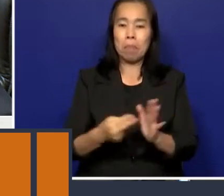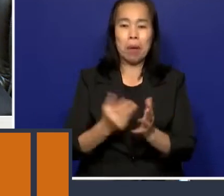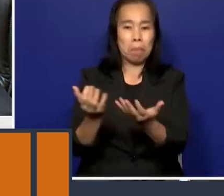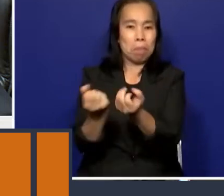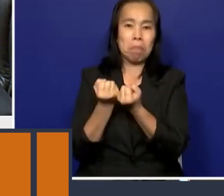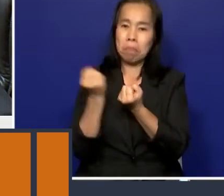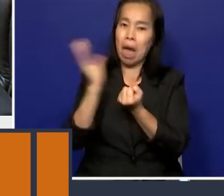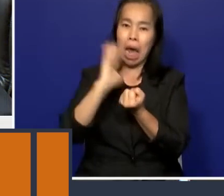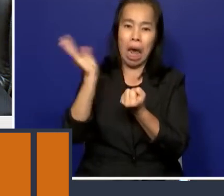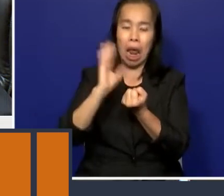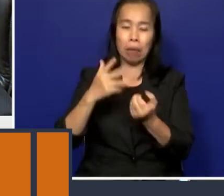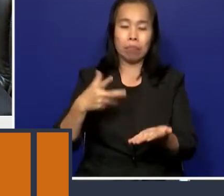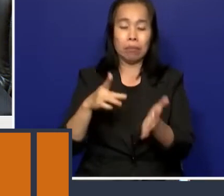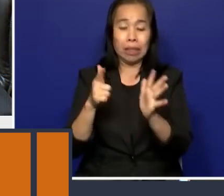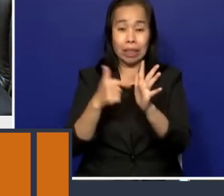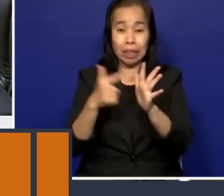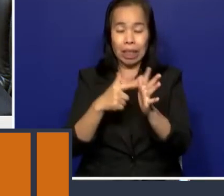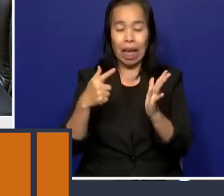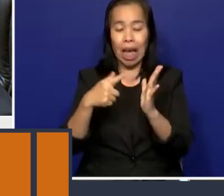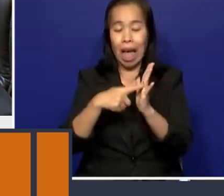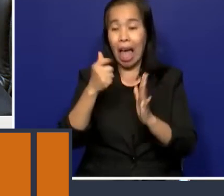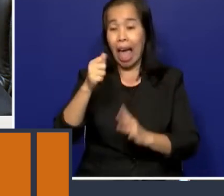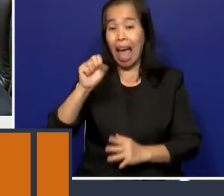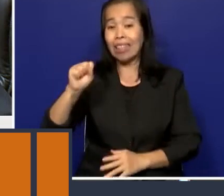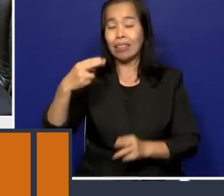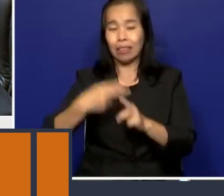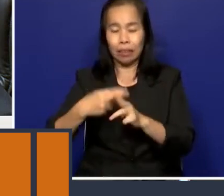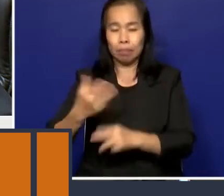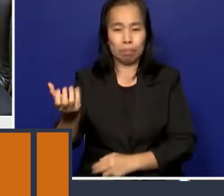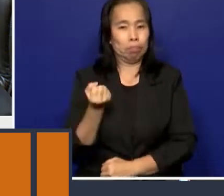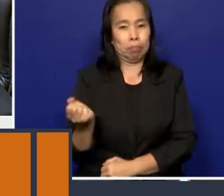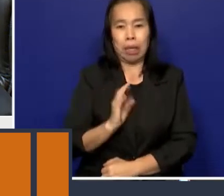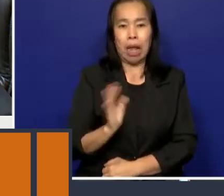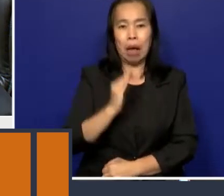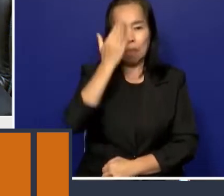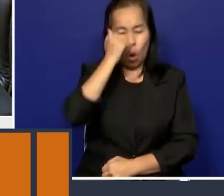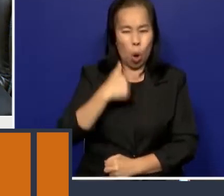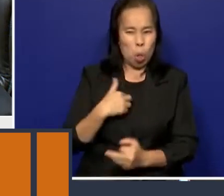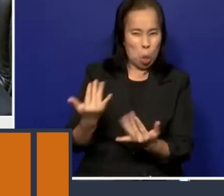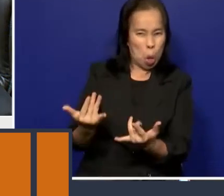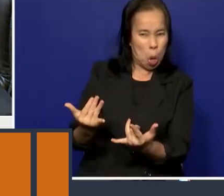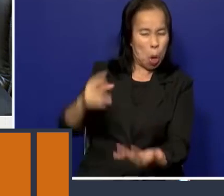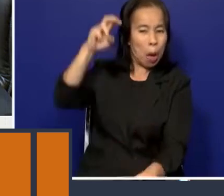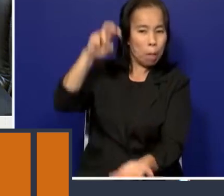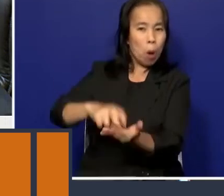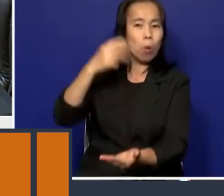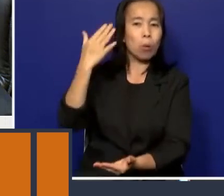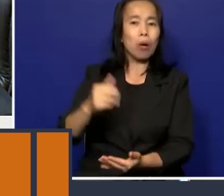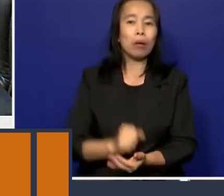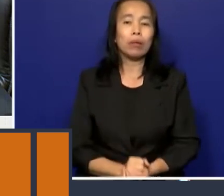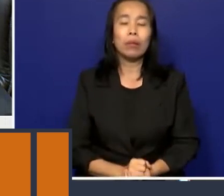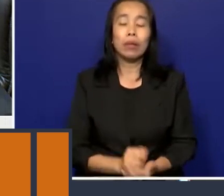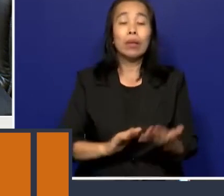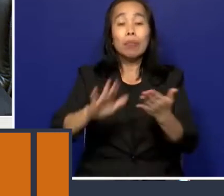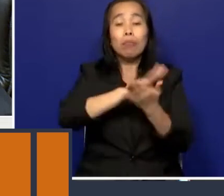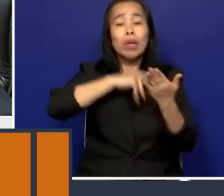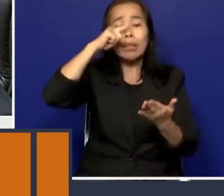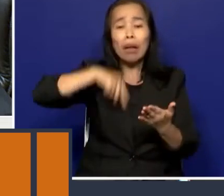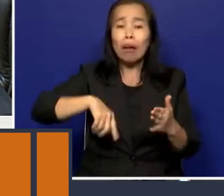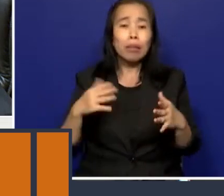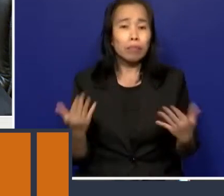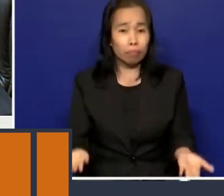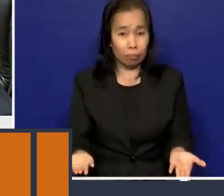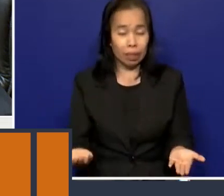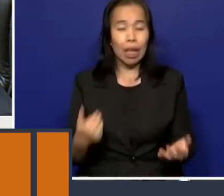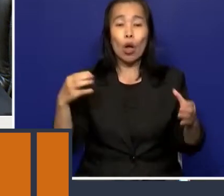ญาตการใช้วัซีน AstraZenecaเนองจากต้การดูผลการทดสอบที่มากกานี้ซะก่อนประเทศไยครับมี